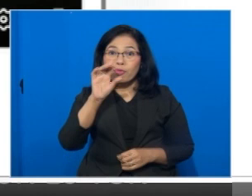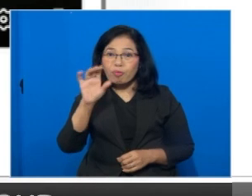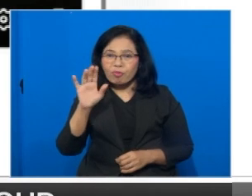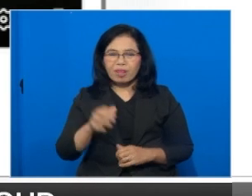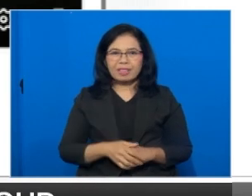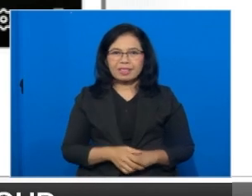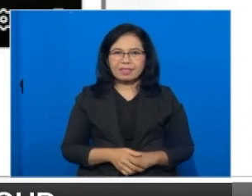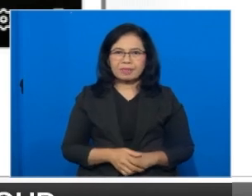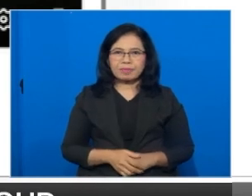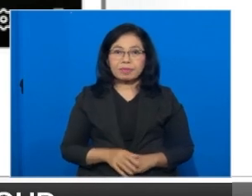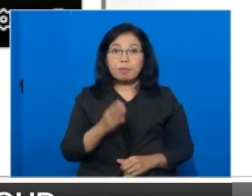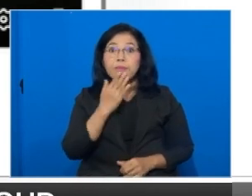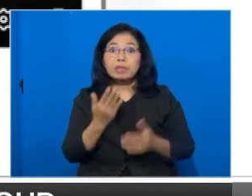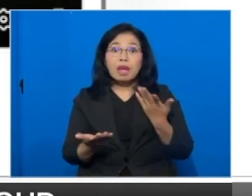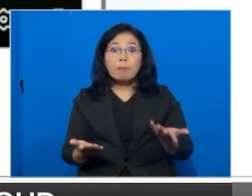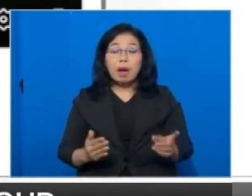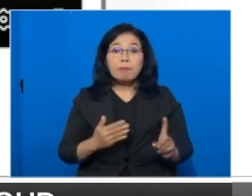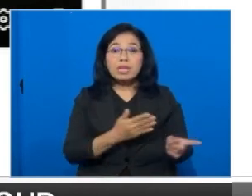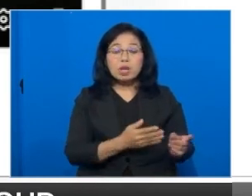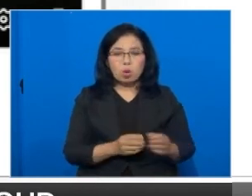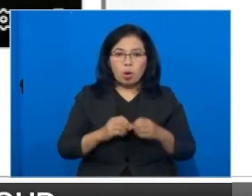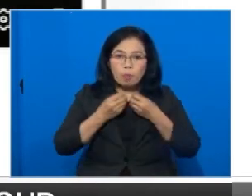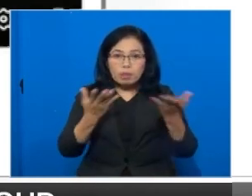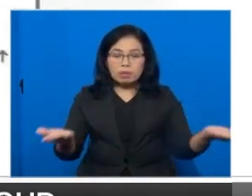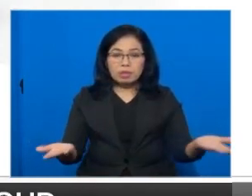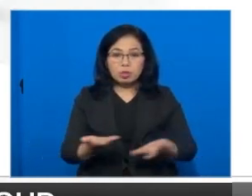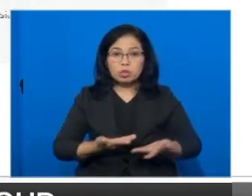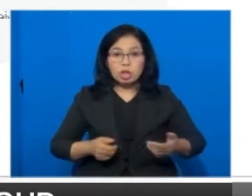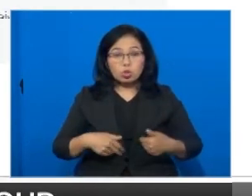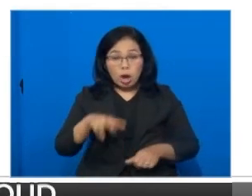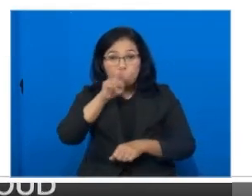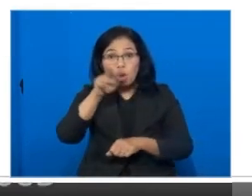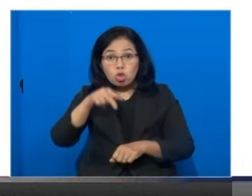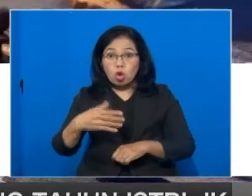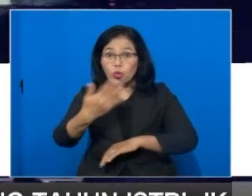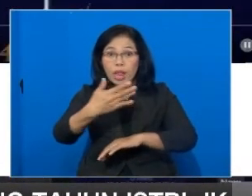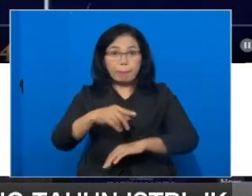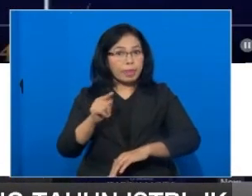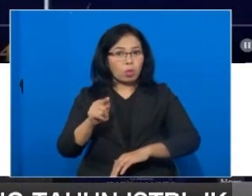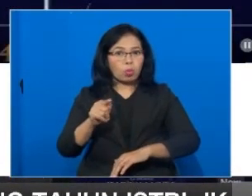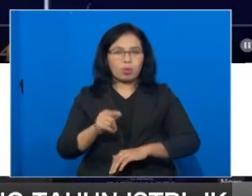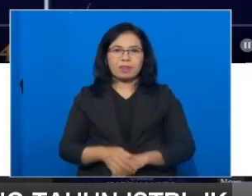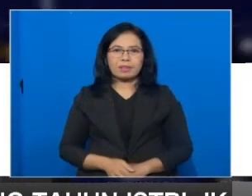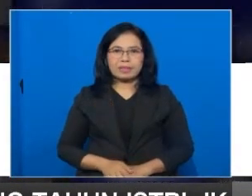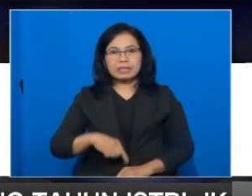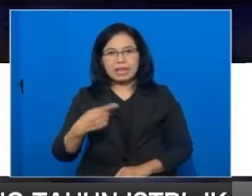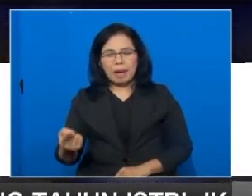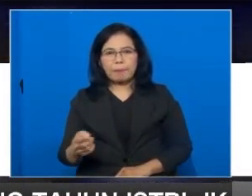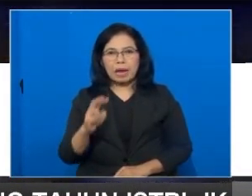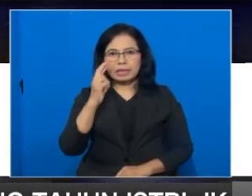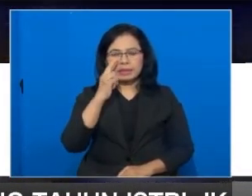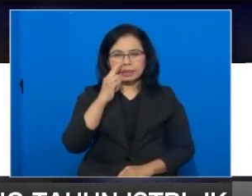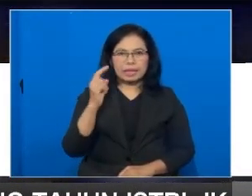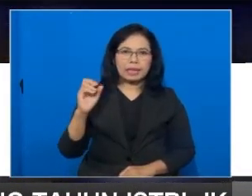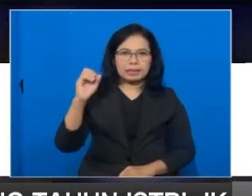bangsa ini bertanya apakah pengikut media sosialnya sudah menonton film tersebut hingga Senin siang 12 Februari film